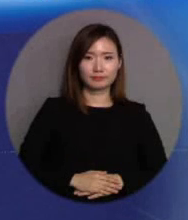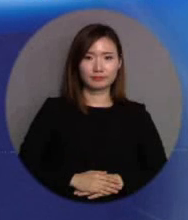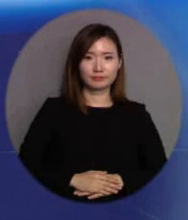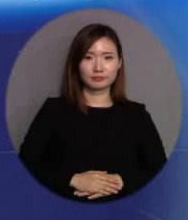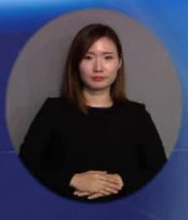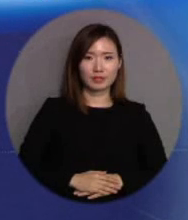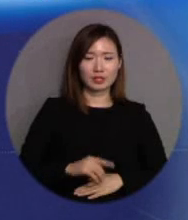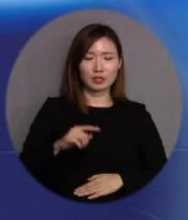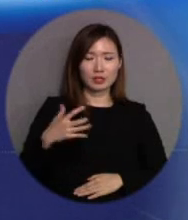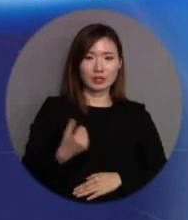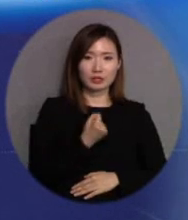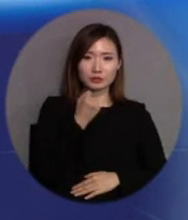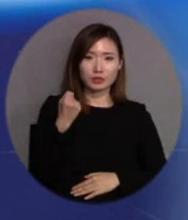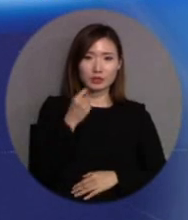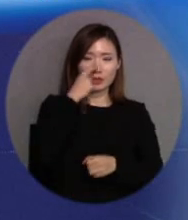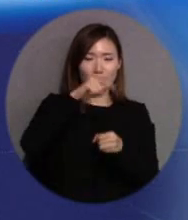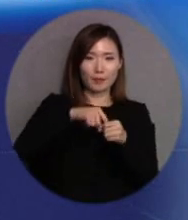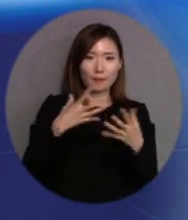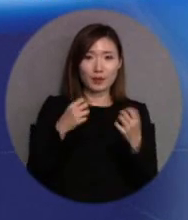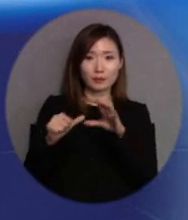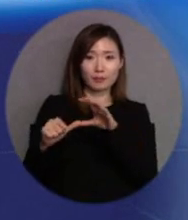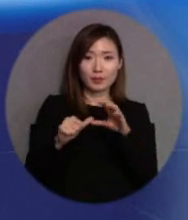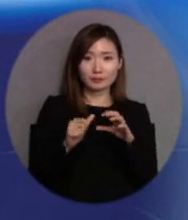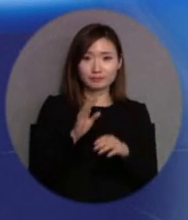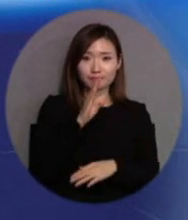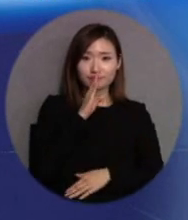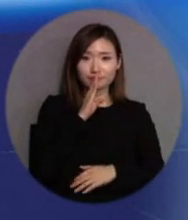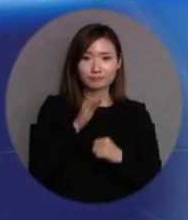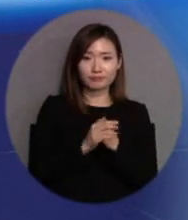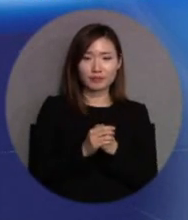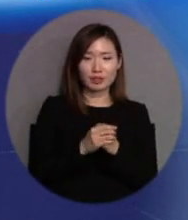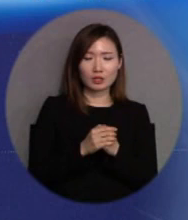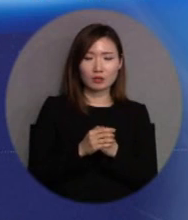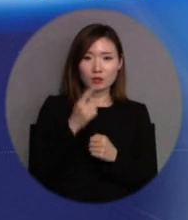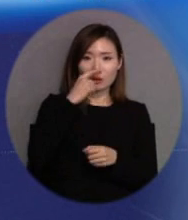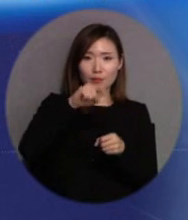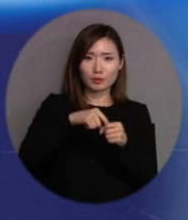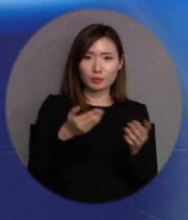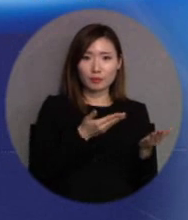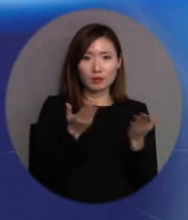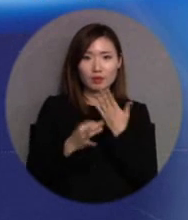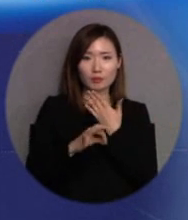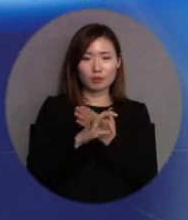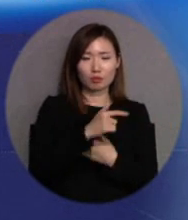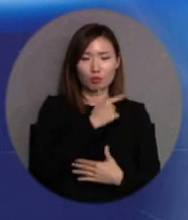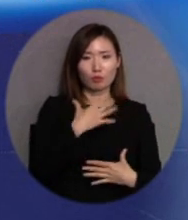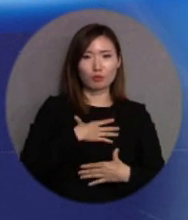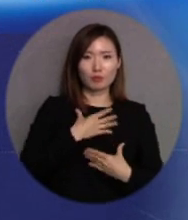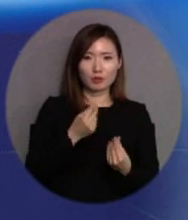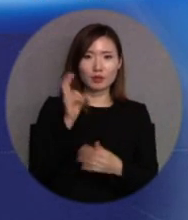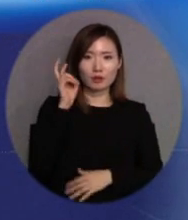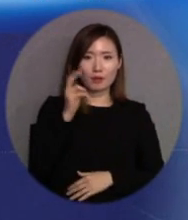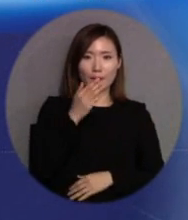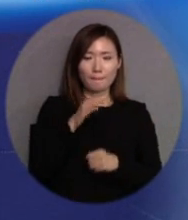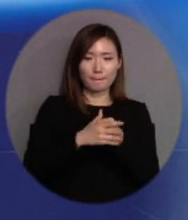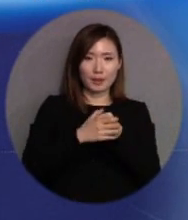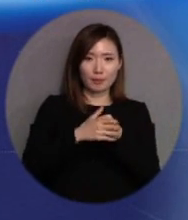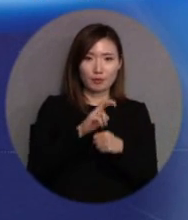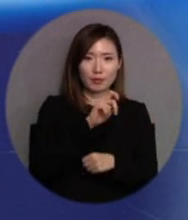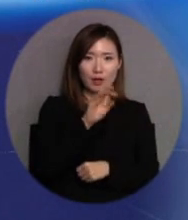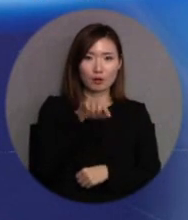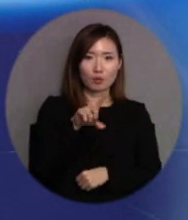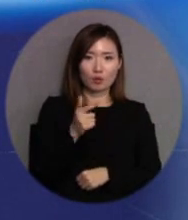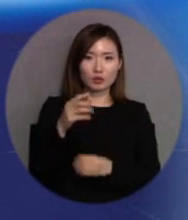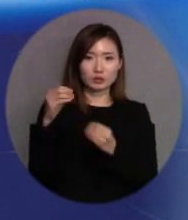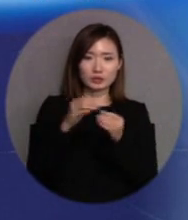테이크아웃커피 이용 많이들 하시죠 커피도 배달을 해 준다면 얼마나 편할까요 마포구 망원시장 에